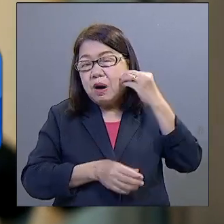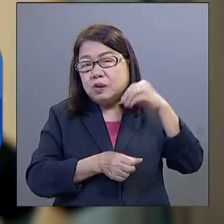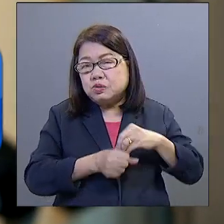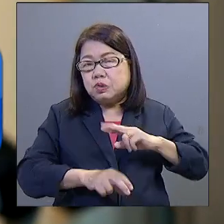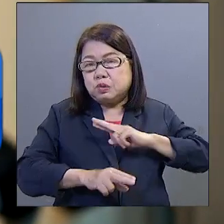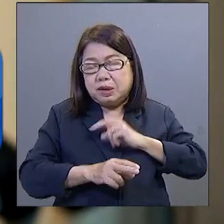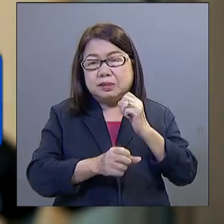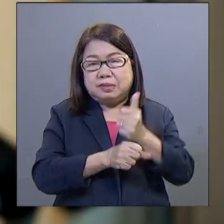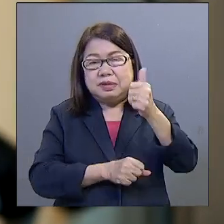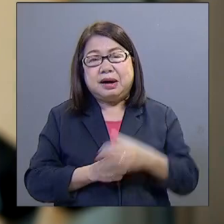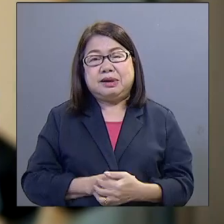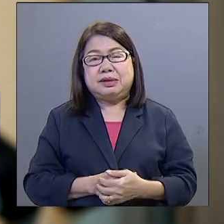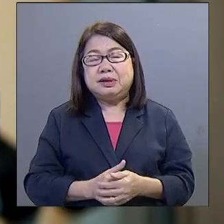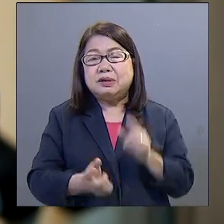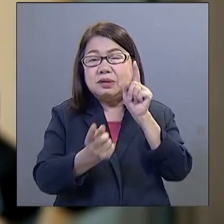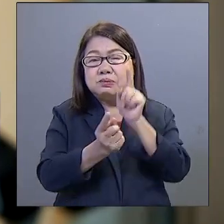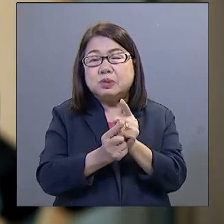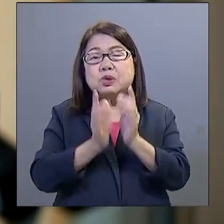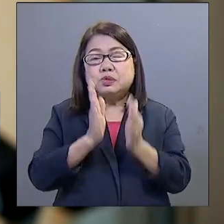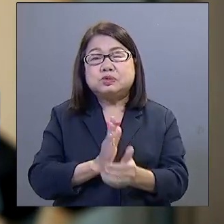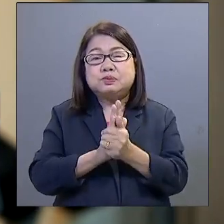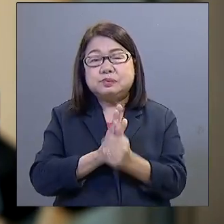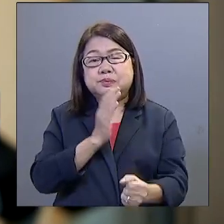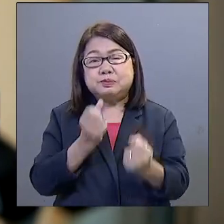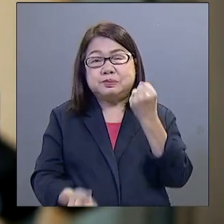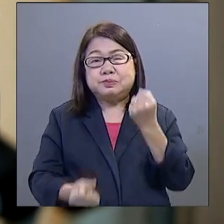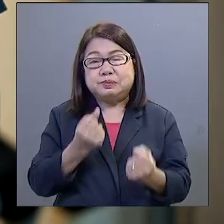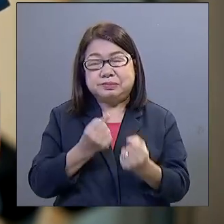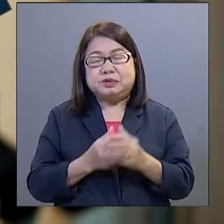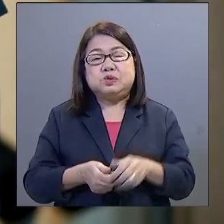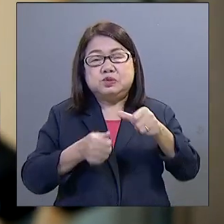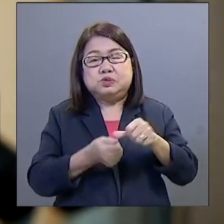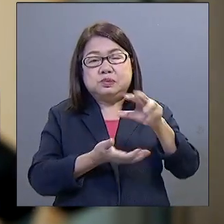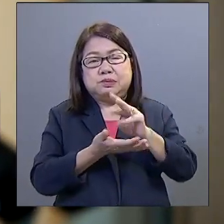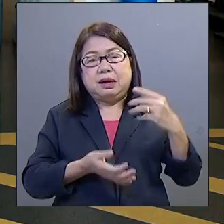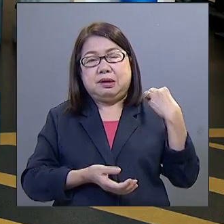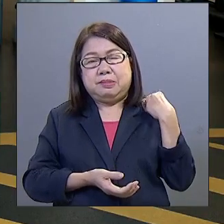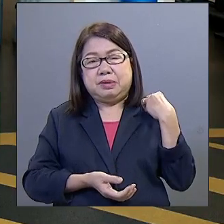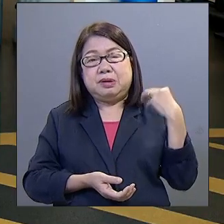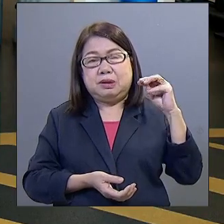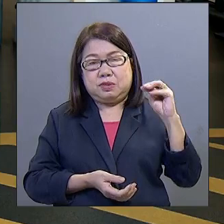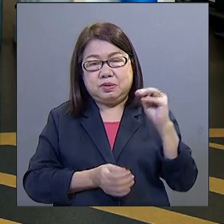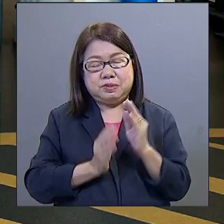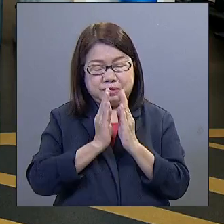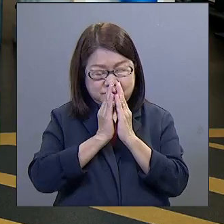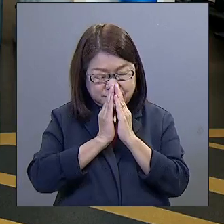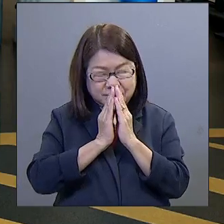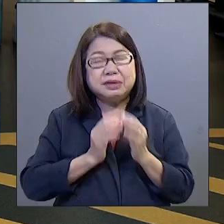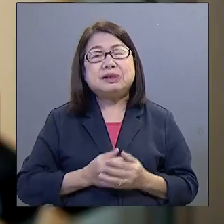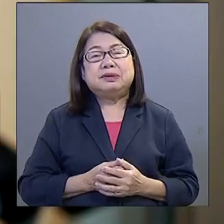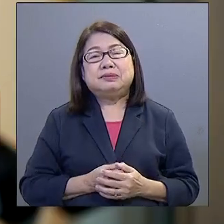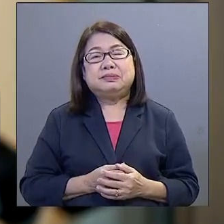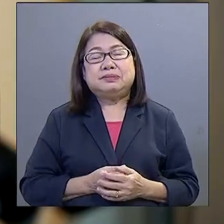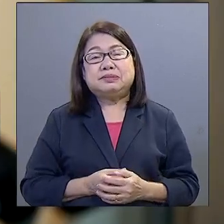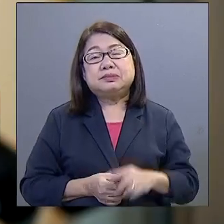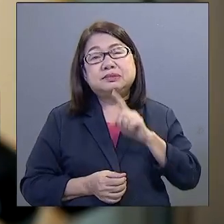นรู้พร้อมกันกับนักกายภาพบำบัดภาพวิจิตรเสียงสนอจากคณะกายภาพบำบัดมหาวิทยาลัยมหิดลค่ะสวัสดีค่ะ สว ั สดีค่ะ คุณจะเข้นะคะ